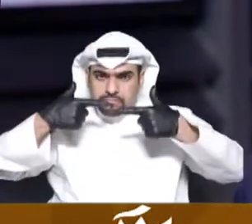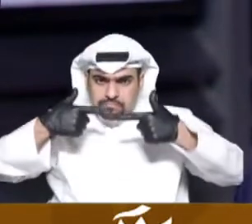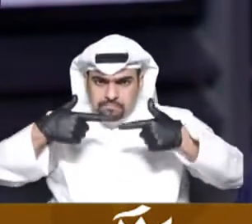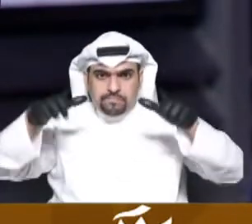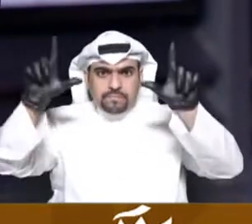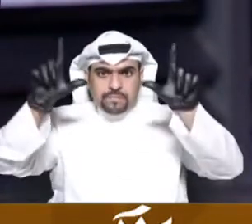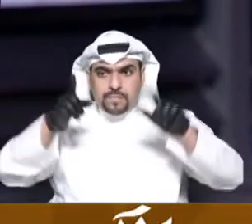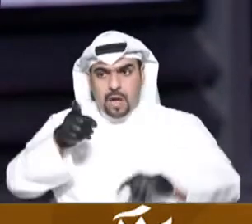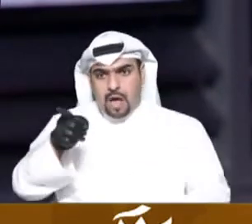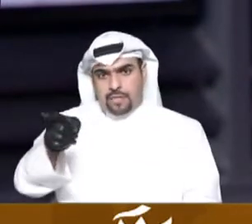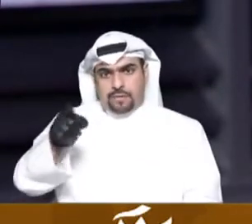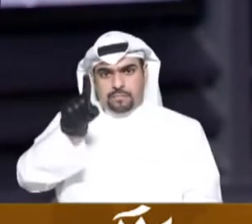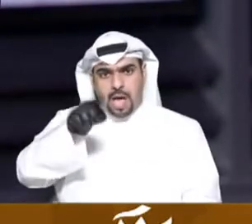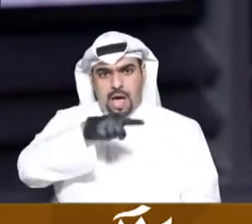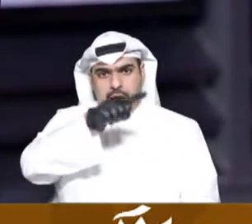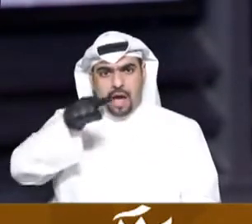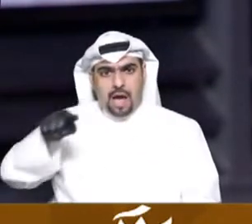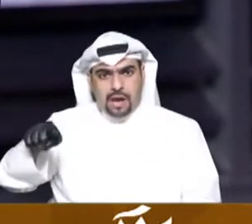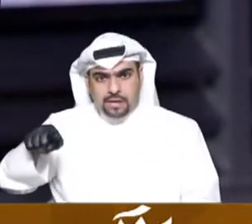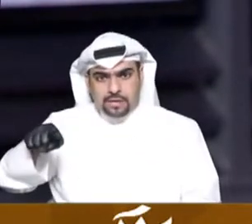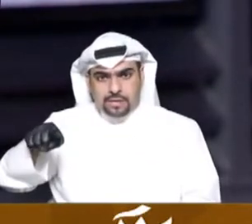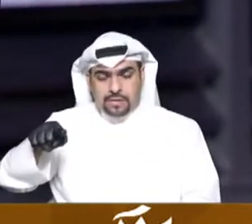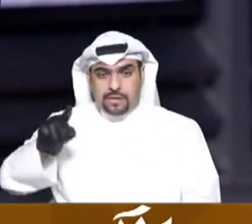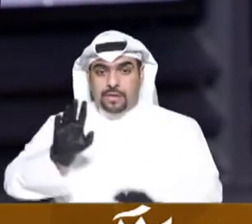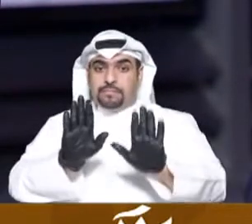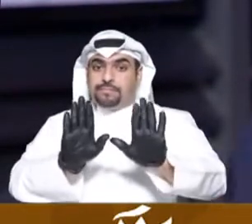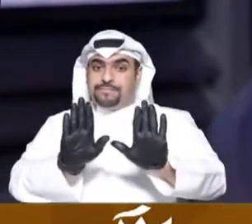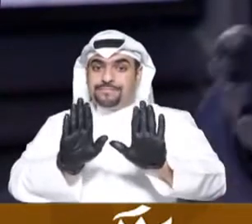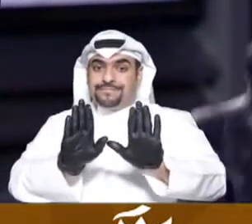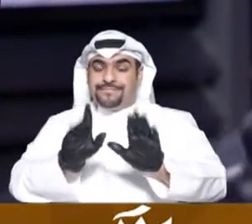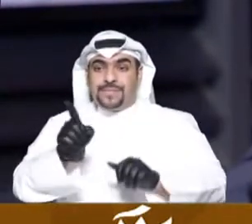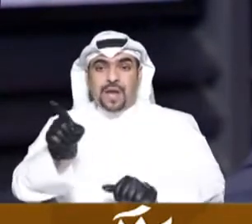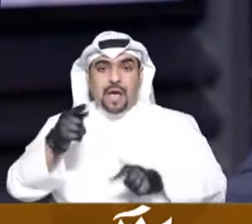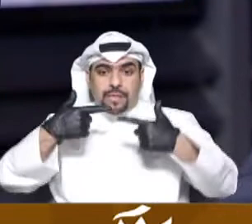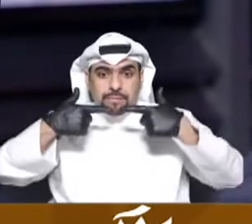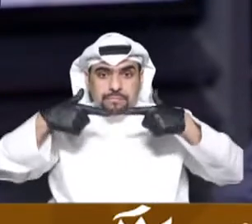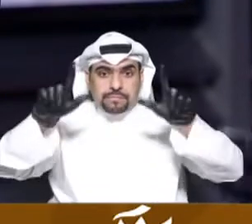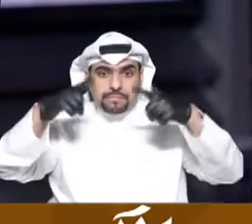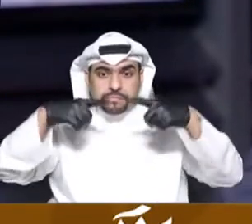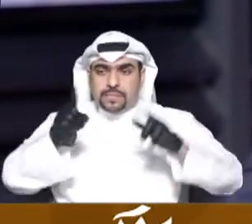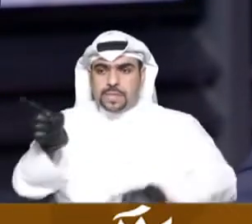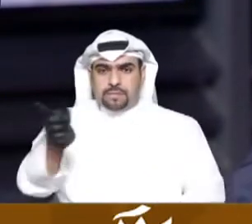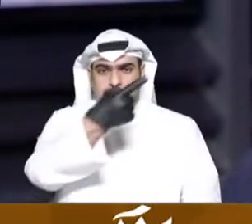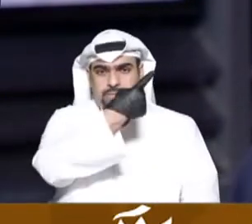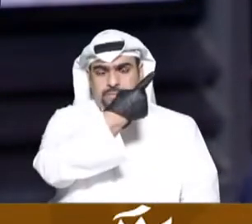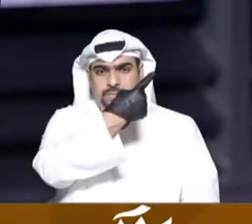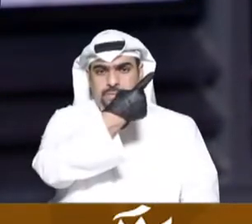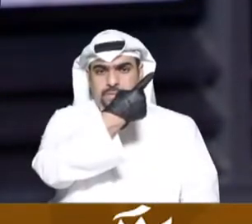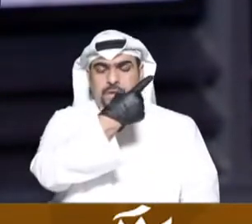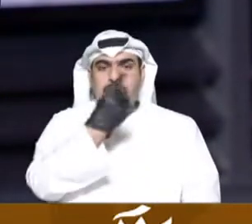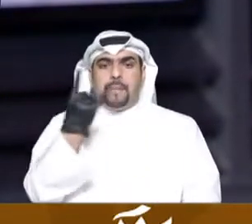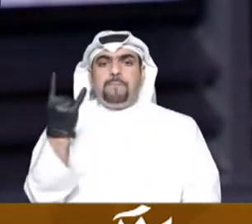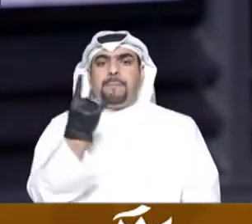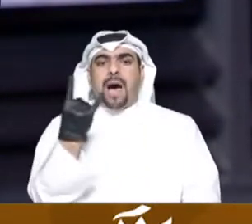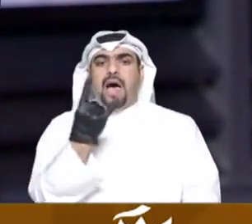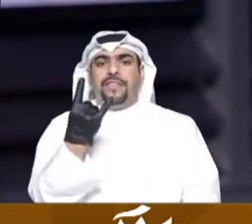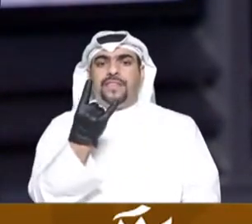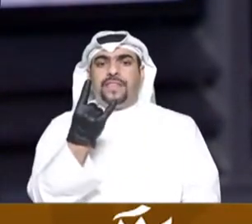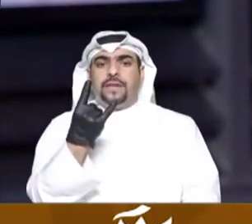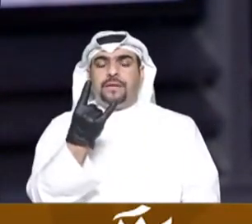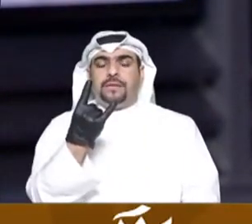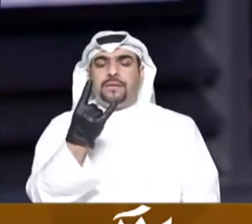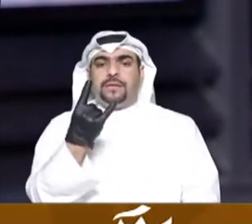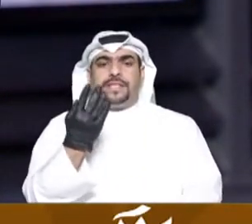ويتم تحويل الاشاعه والمصدر اللي صدر من الاشاعه يتم تحويله للمباحث الجنائيه الجرائم الالكترونيه ليتم طلب الشخص